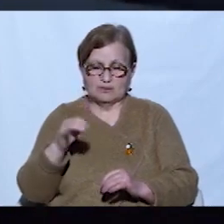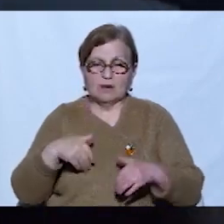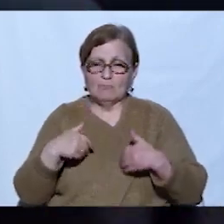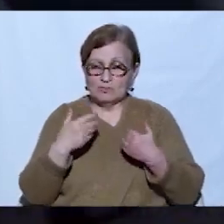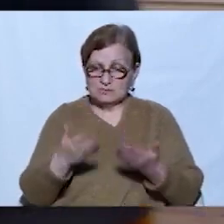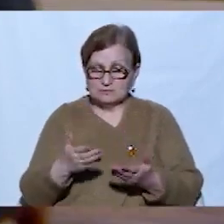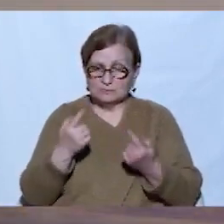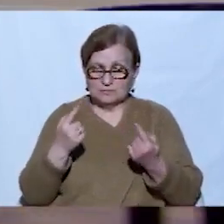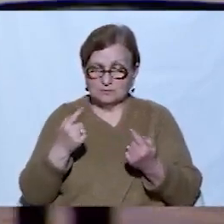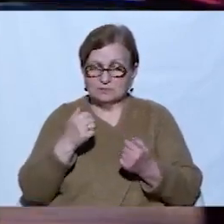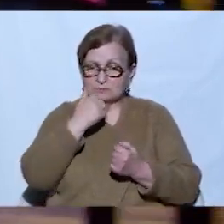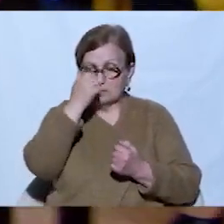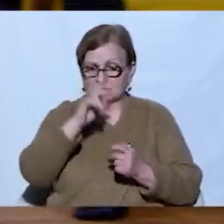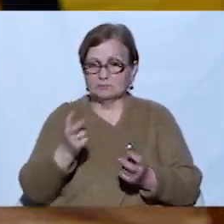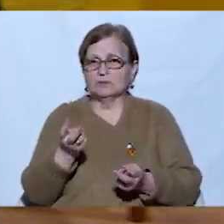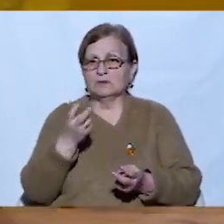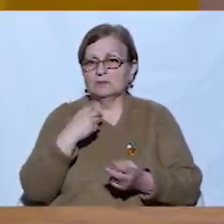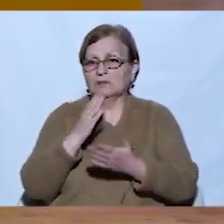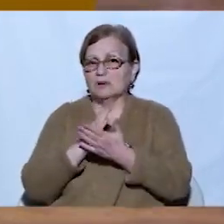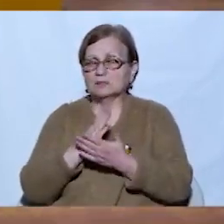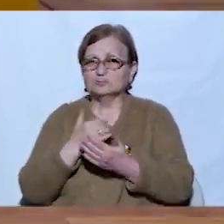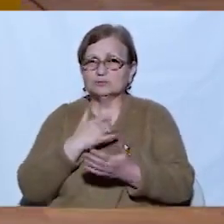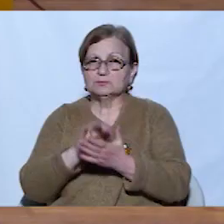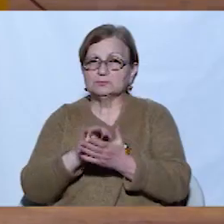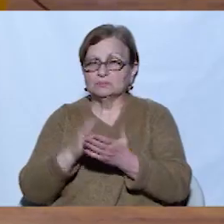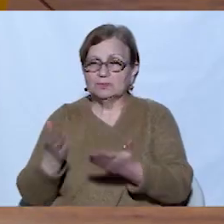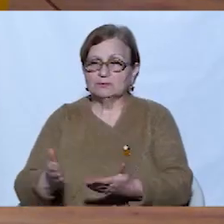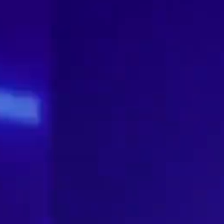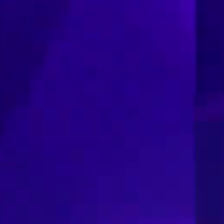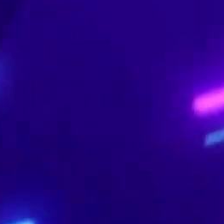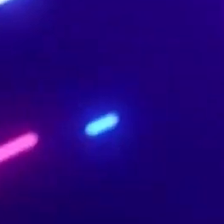დიდი მადლობა, რომ დაგვითმედრო და ხართ ჩვენთან სტუდიაში სტუმრად.